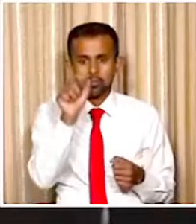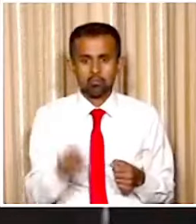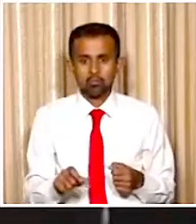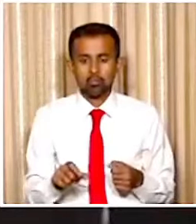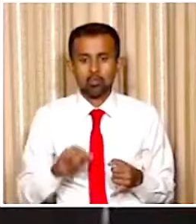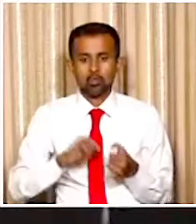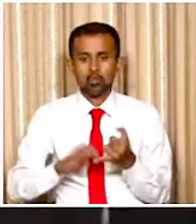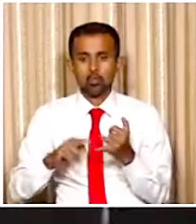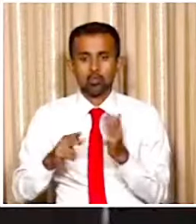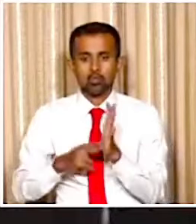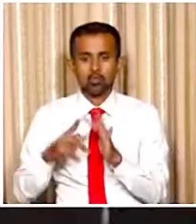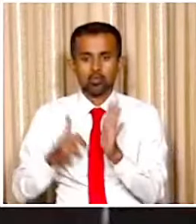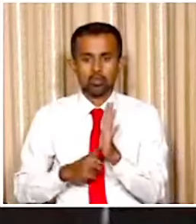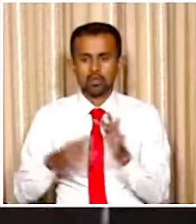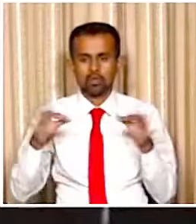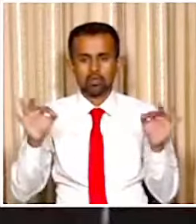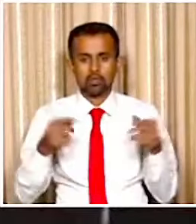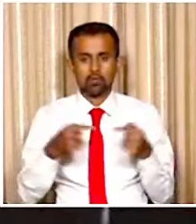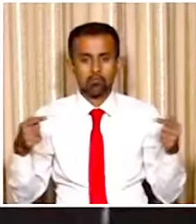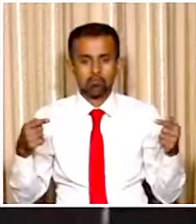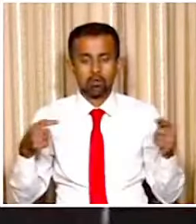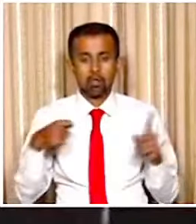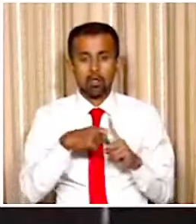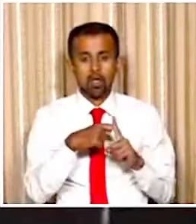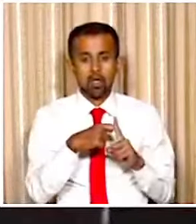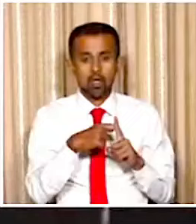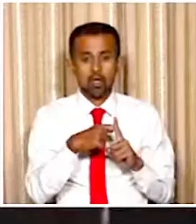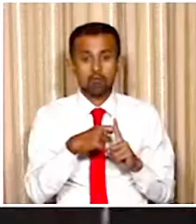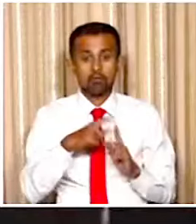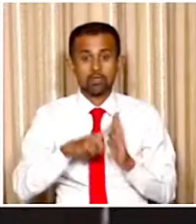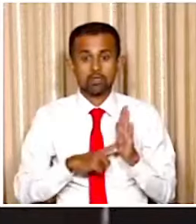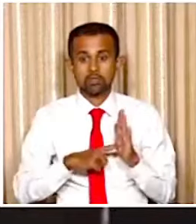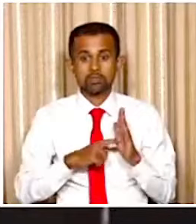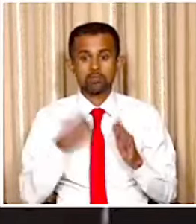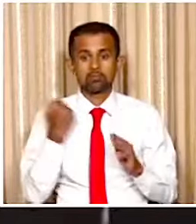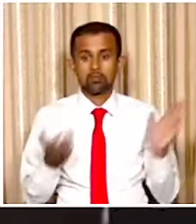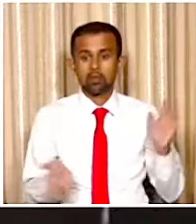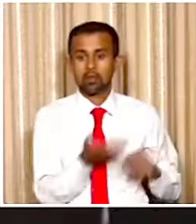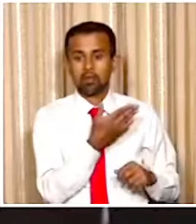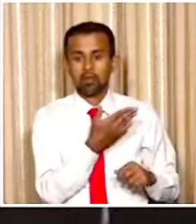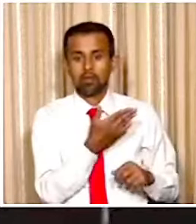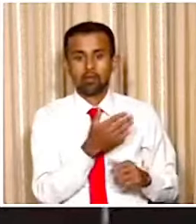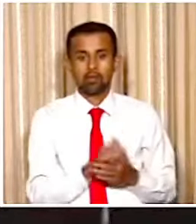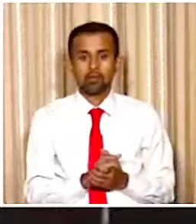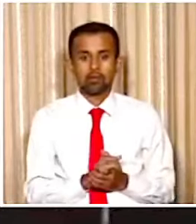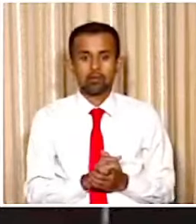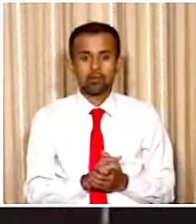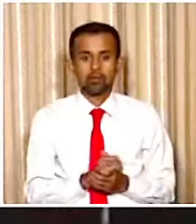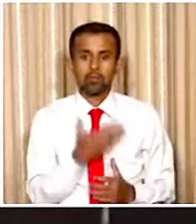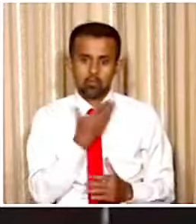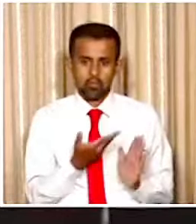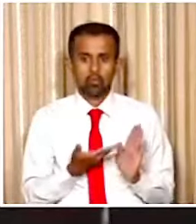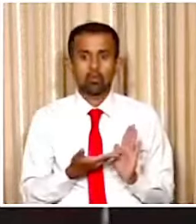සුනිල් රත්නායක නිදහස් කිරීමට එරෙහිව කවින්ද ජයවර්ධන ජිනීවා මානවිකම් කවුන්සිලයට යයි. මේ මොන පට්ටපල්